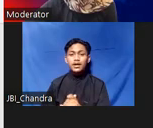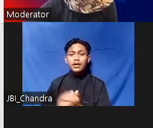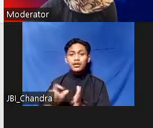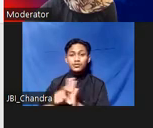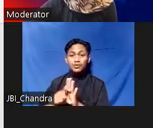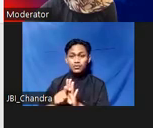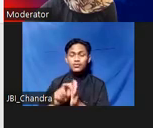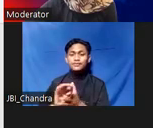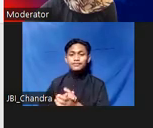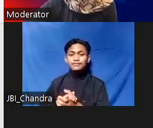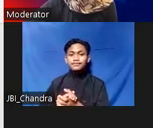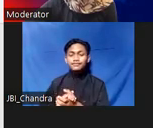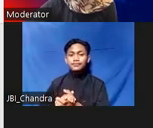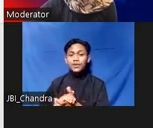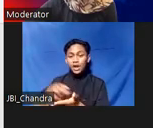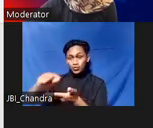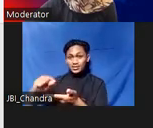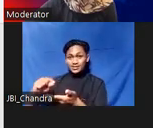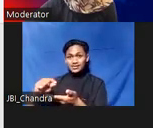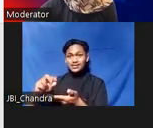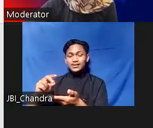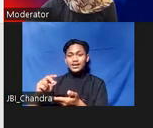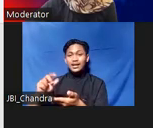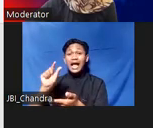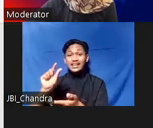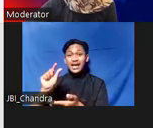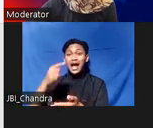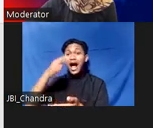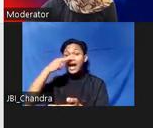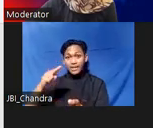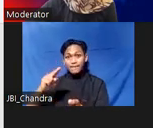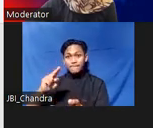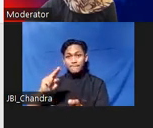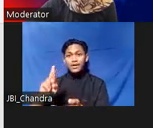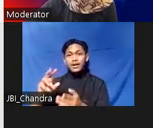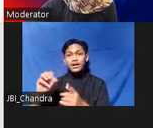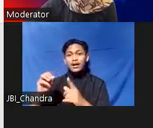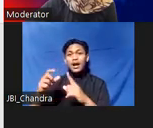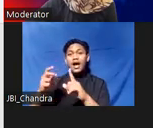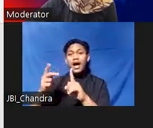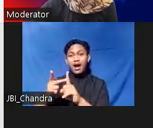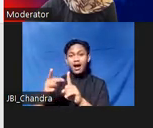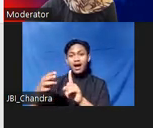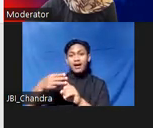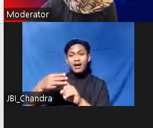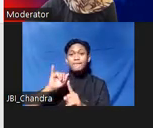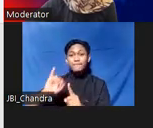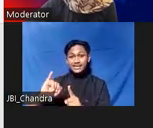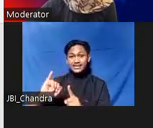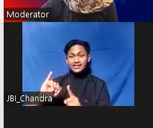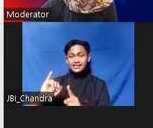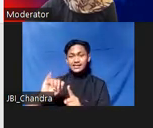lebih paham gitu Tapi kalau dalam penulisan praaksara Arab itu dia tetap dari kiri dia